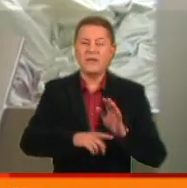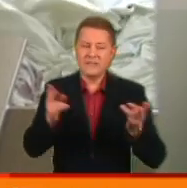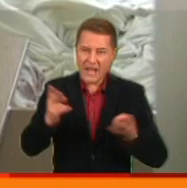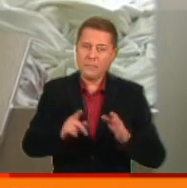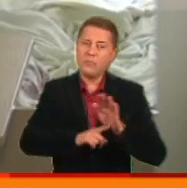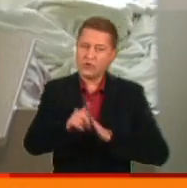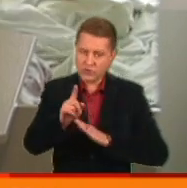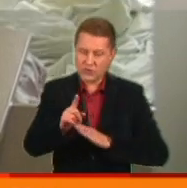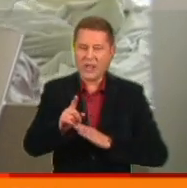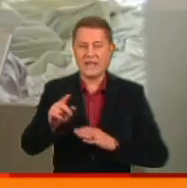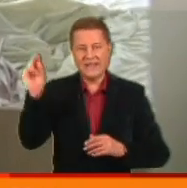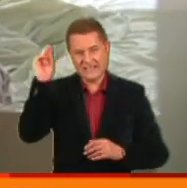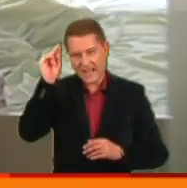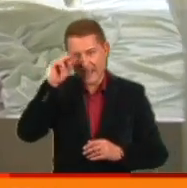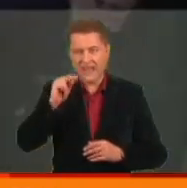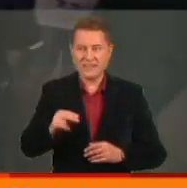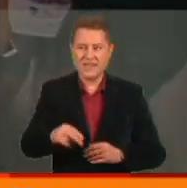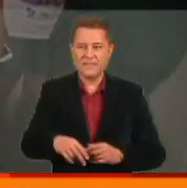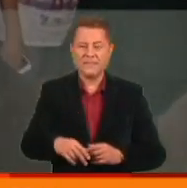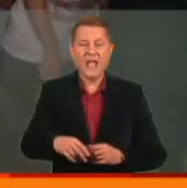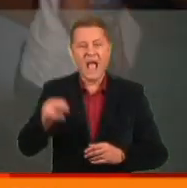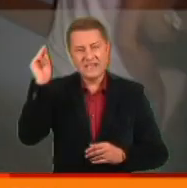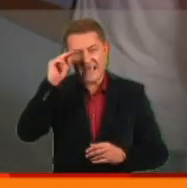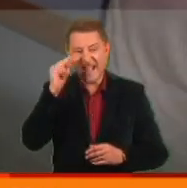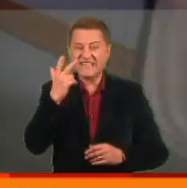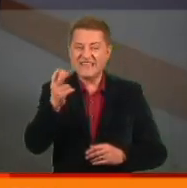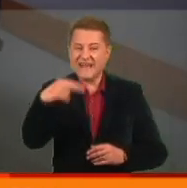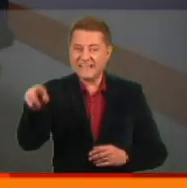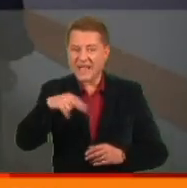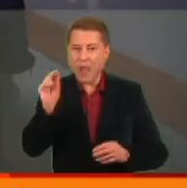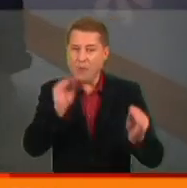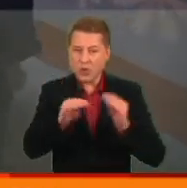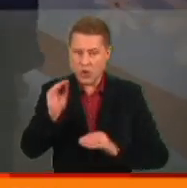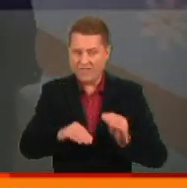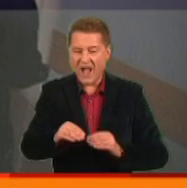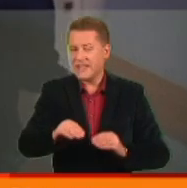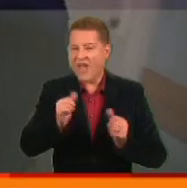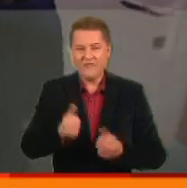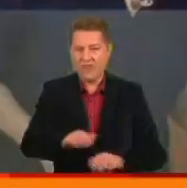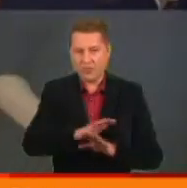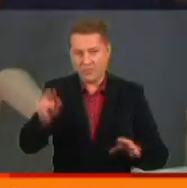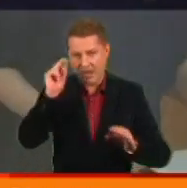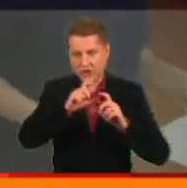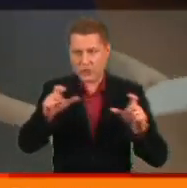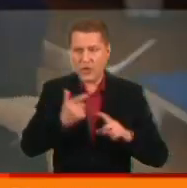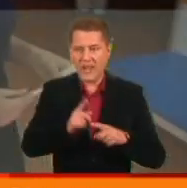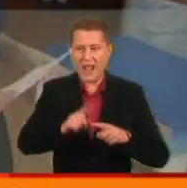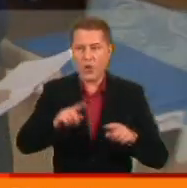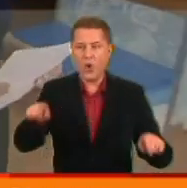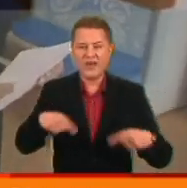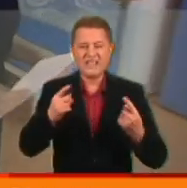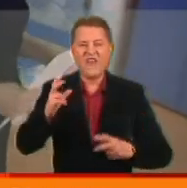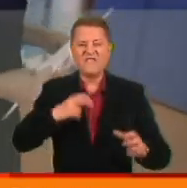заняття. Спирайся собі. Заняття із 3D-моделювання регулярно відбуваються в неформальній школі, яку пані Леся